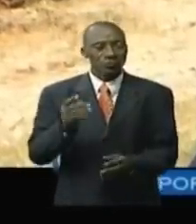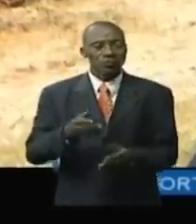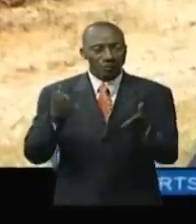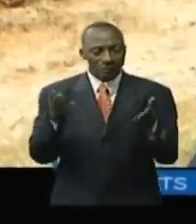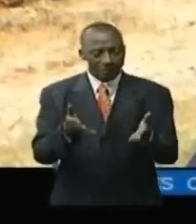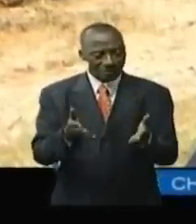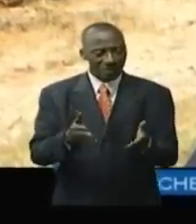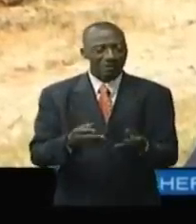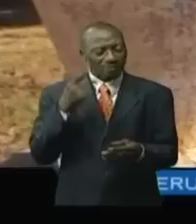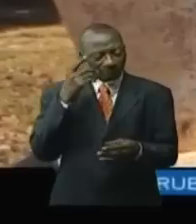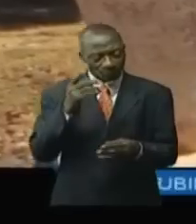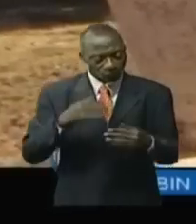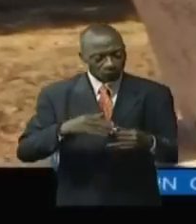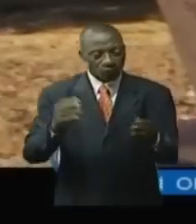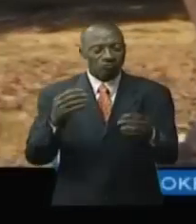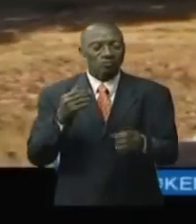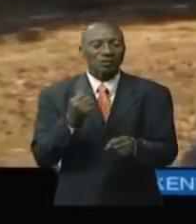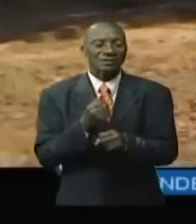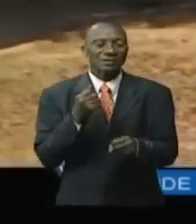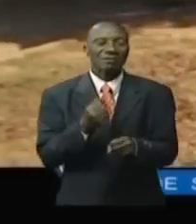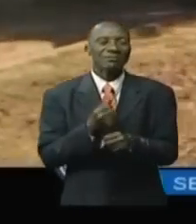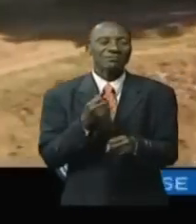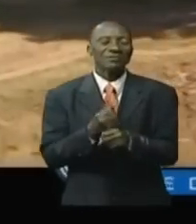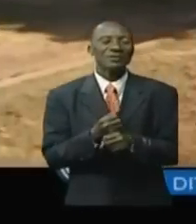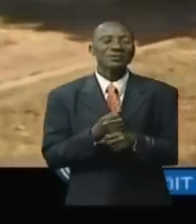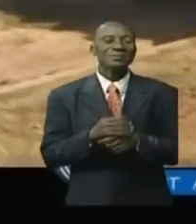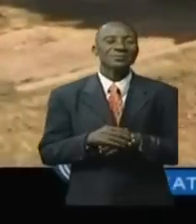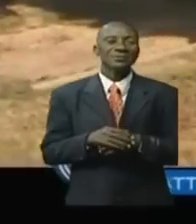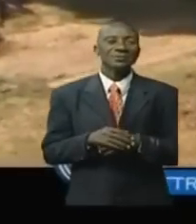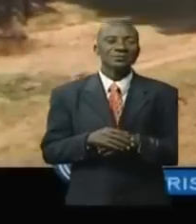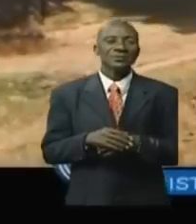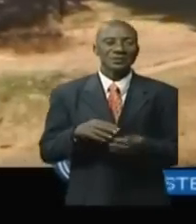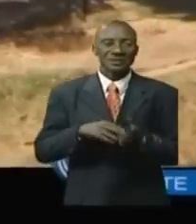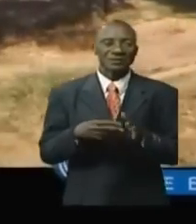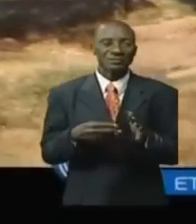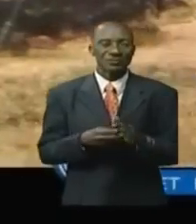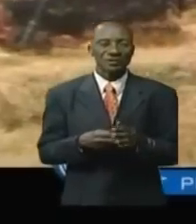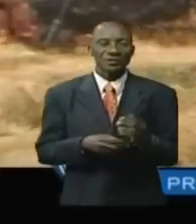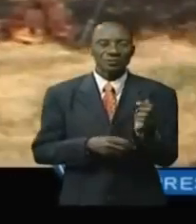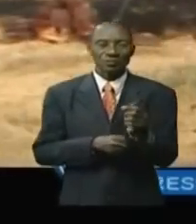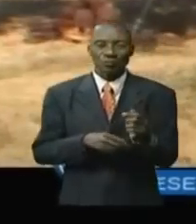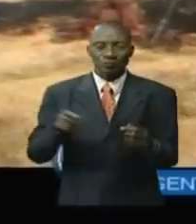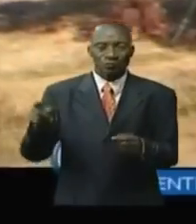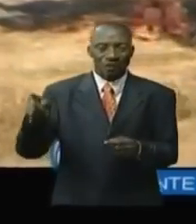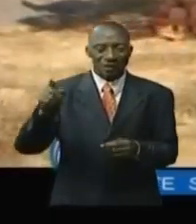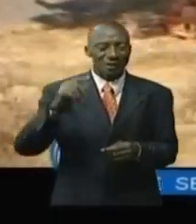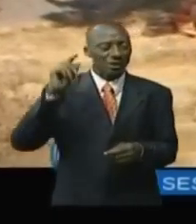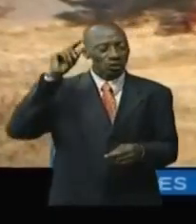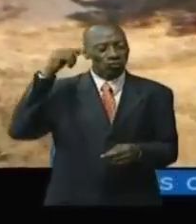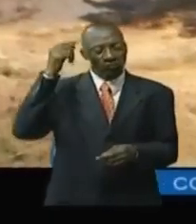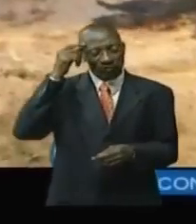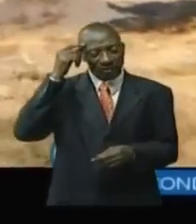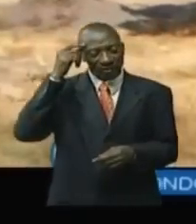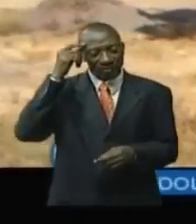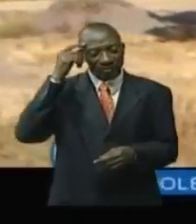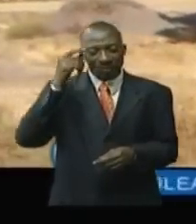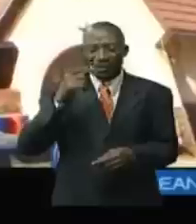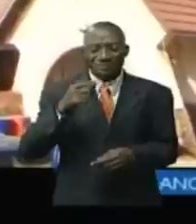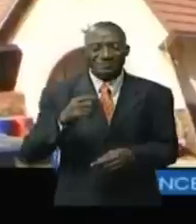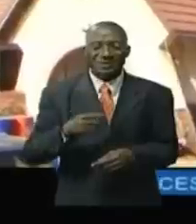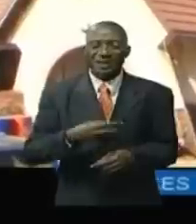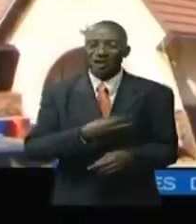parce qu'il n'est pas payé. Nous sommes au regret qu'il y ait une mauvaise foi de la part du gouvernement provincial de ne pas